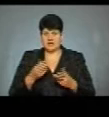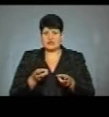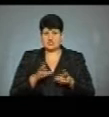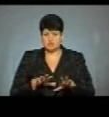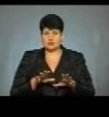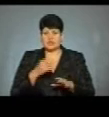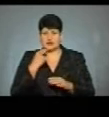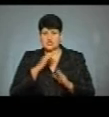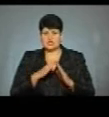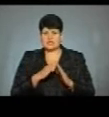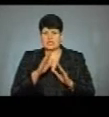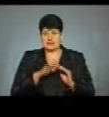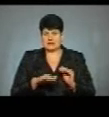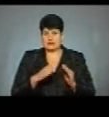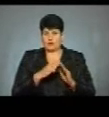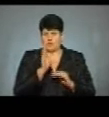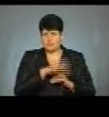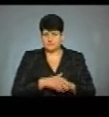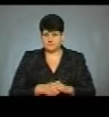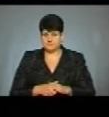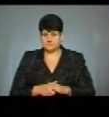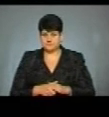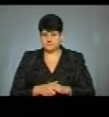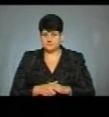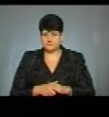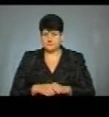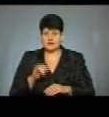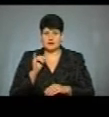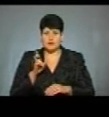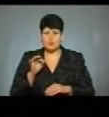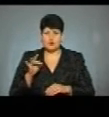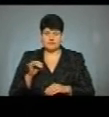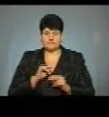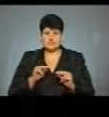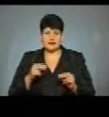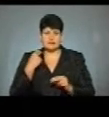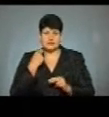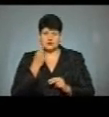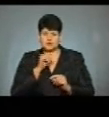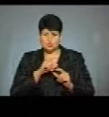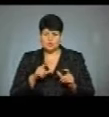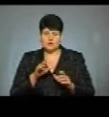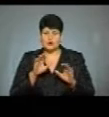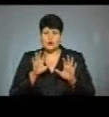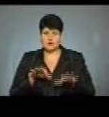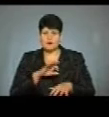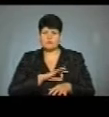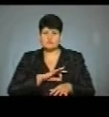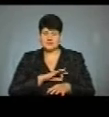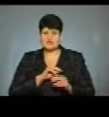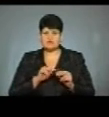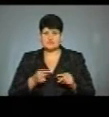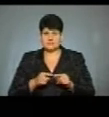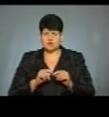краще діти вдома будуть, як вони будуть навчатися в холодній школі. Ірина Буревдовчук – вчителька англійської мови і голова профспілки вчителів цієї